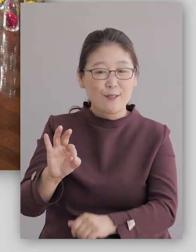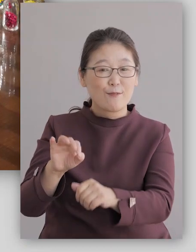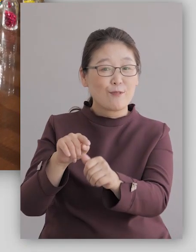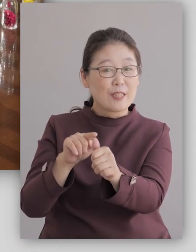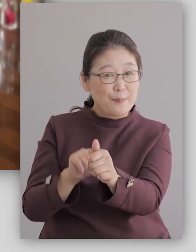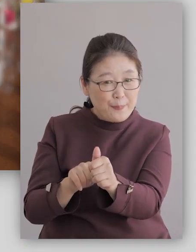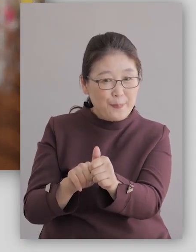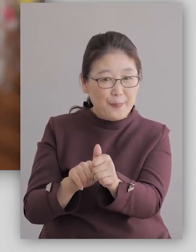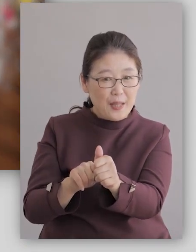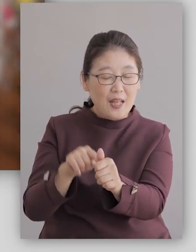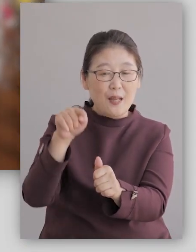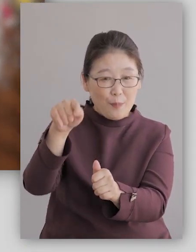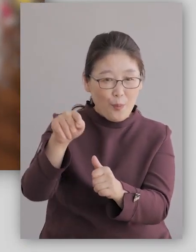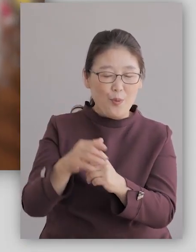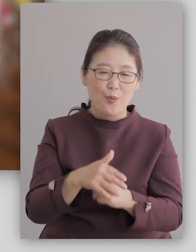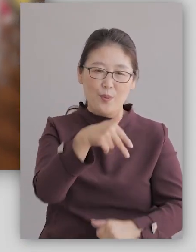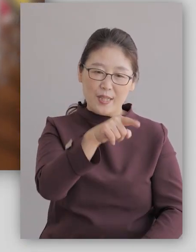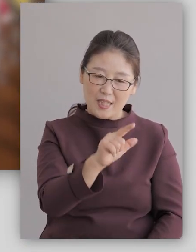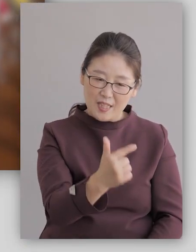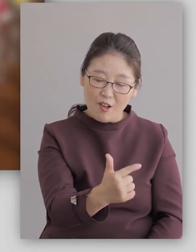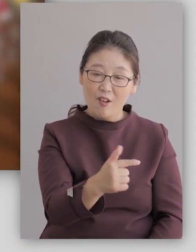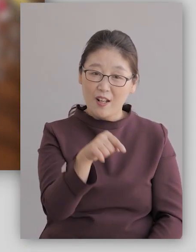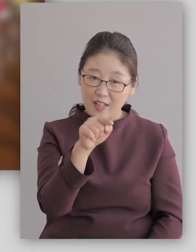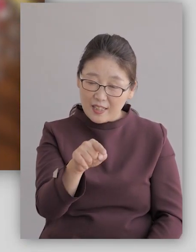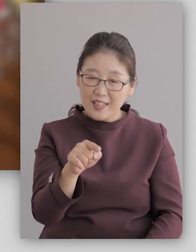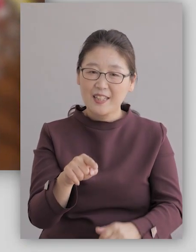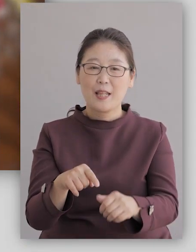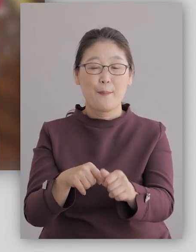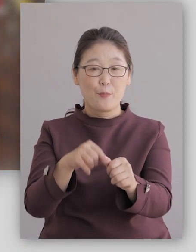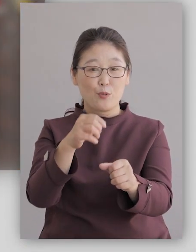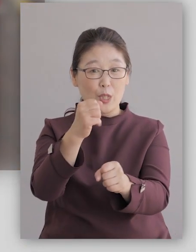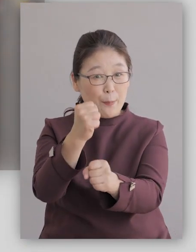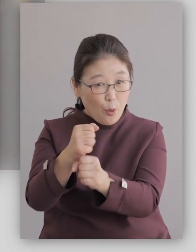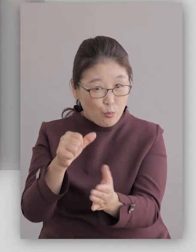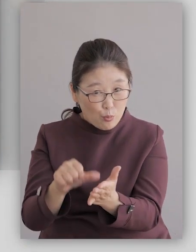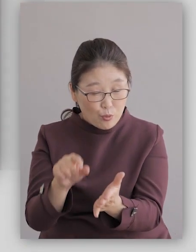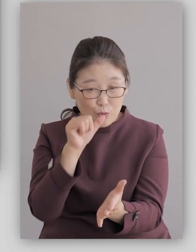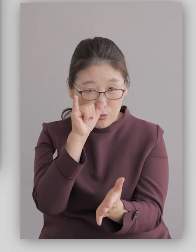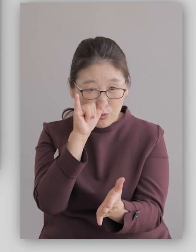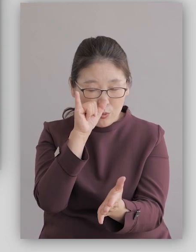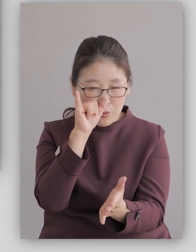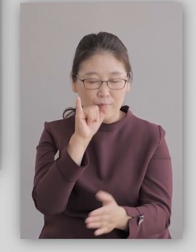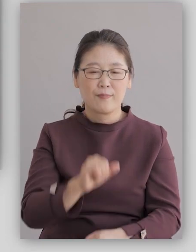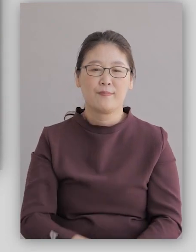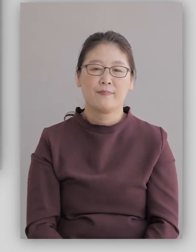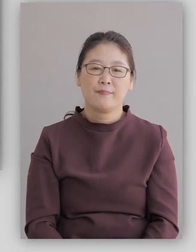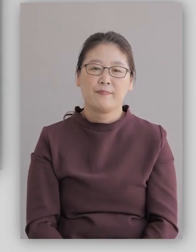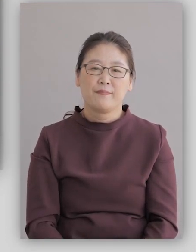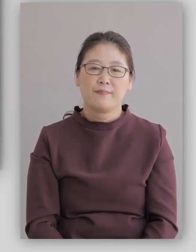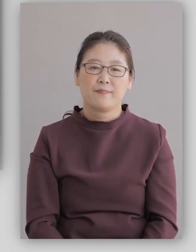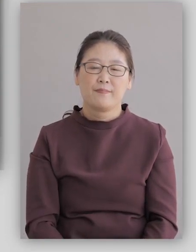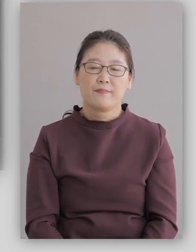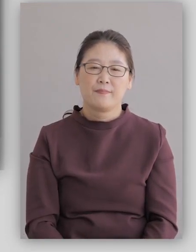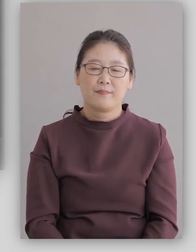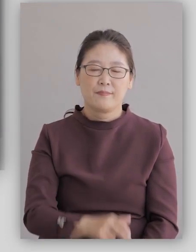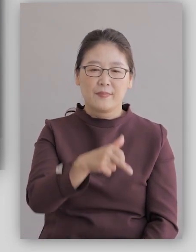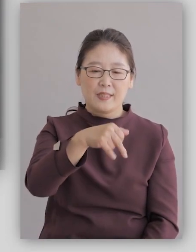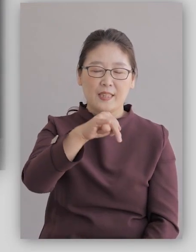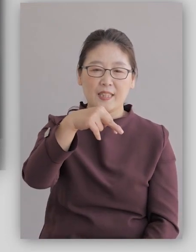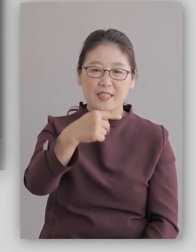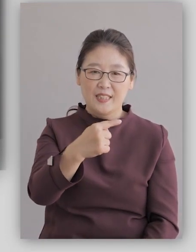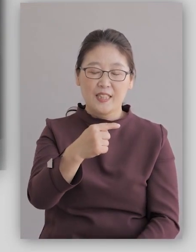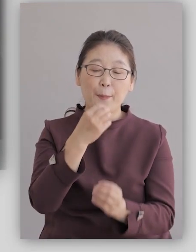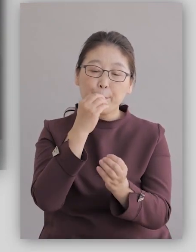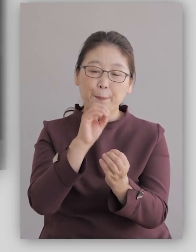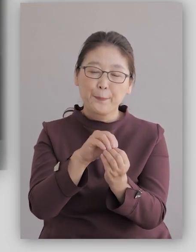작품과 함께 정강자 선생님의 이 작품도 함께 살펴볼 수 있습니다. 키스미라고 하는